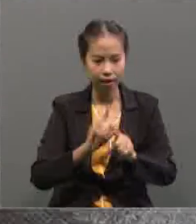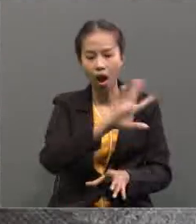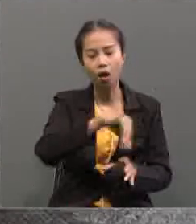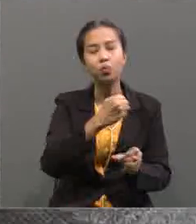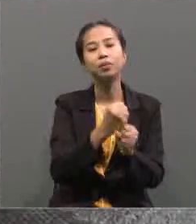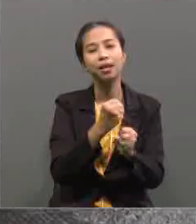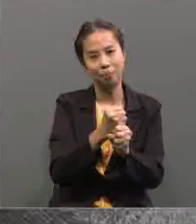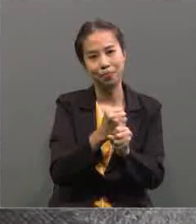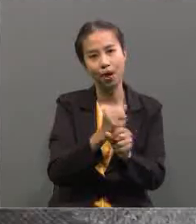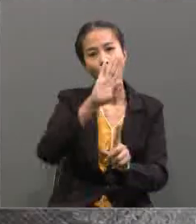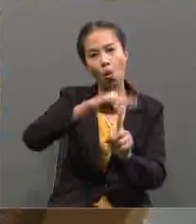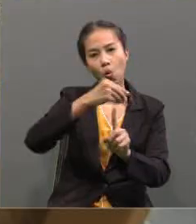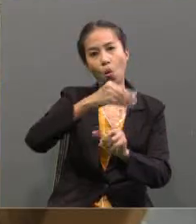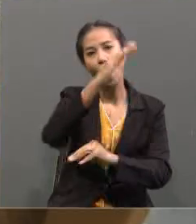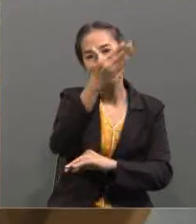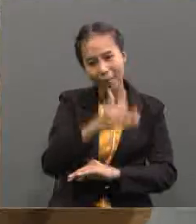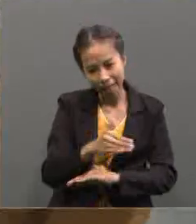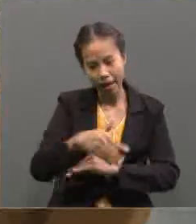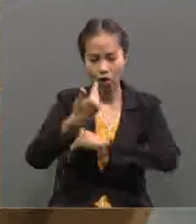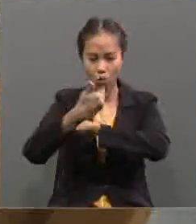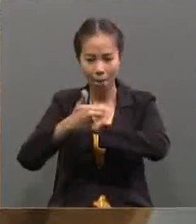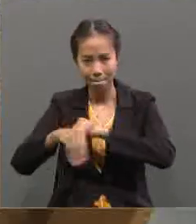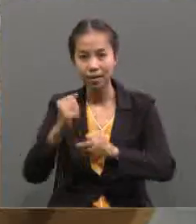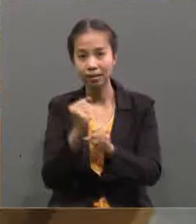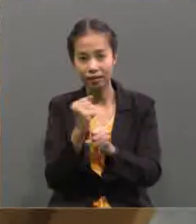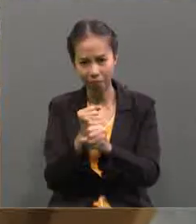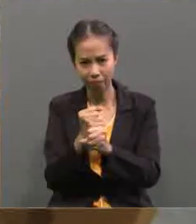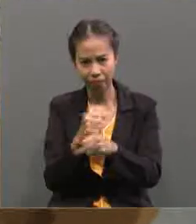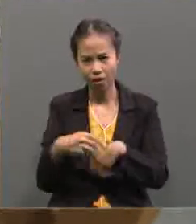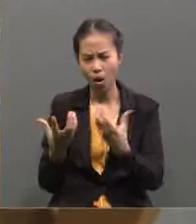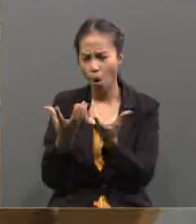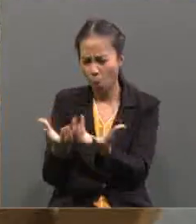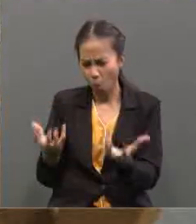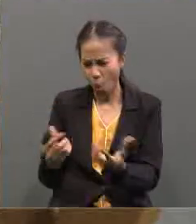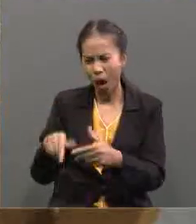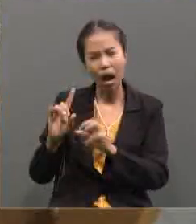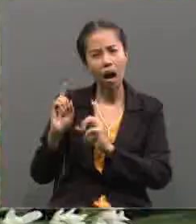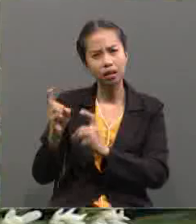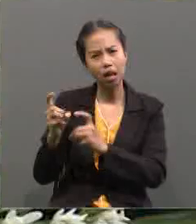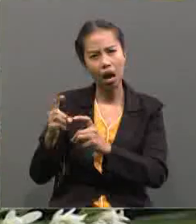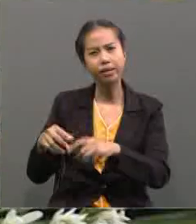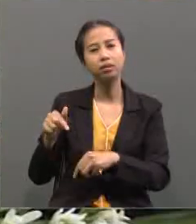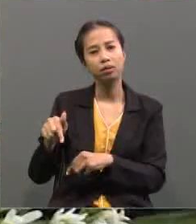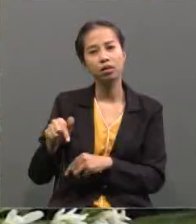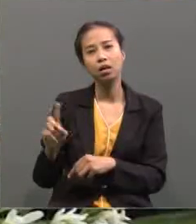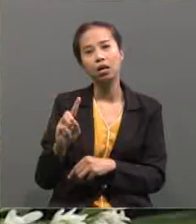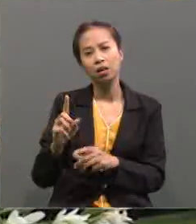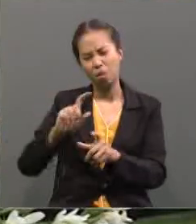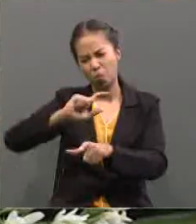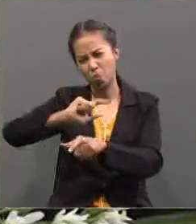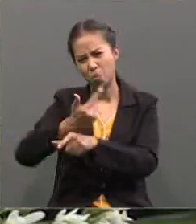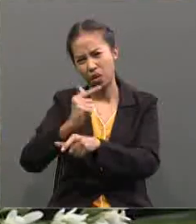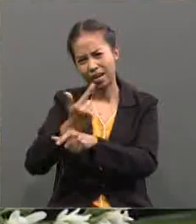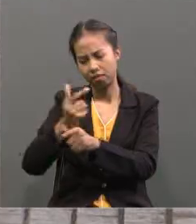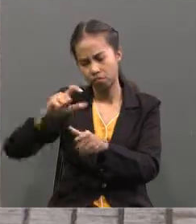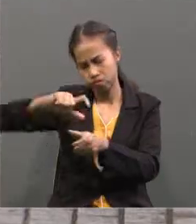ใบตองกาบกล้วยกระทงขนมปังอนะฮะไม่ตกแต่งกระทงด้ววัสดุที่อาจจะเป็นอันตรายต่อสัตว์น้ำอย่างเช่นลวดอ่ะค่ะที่